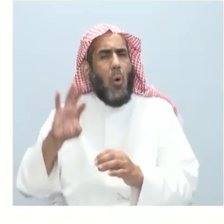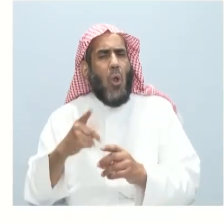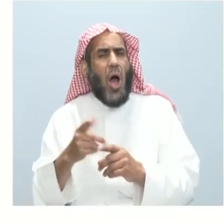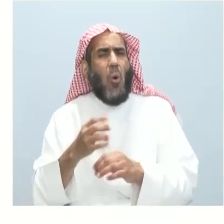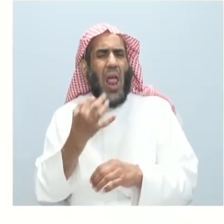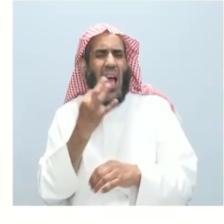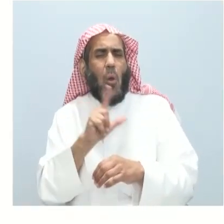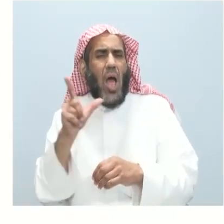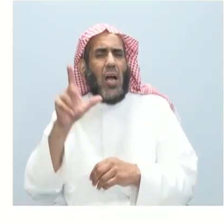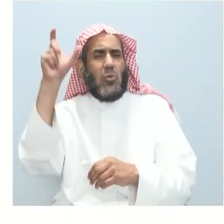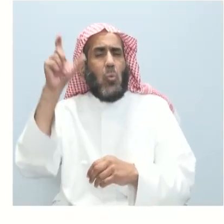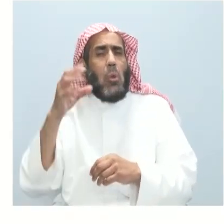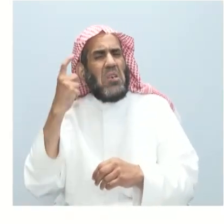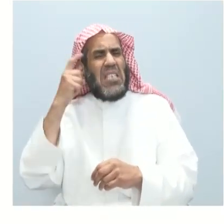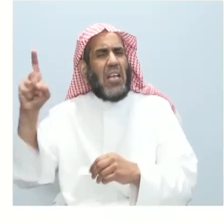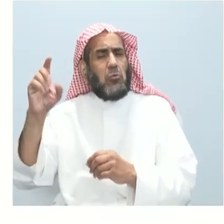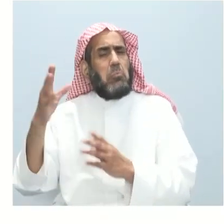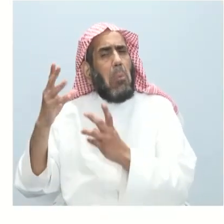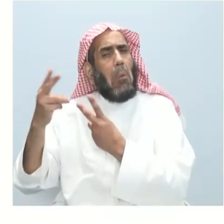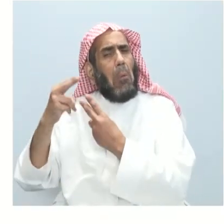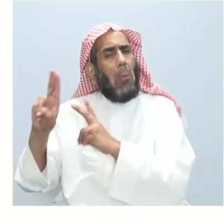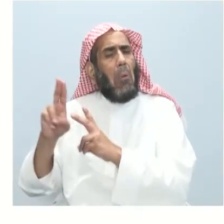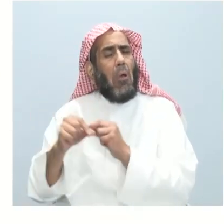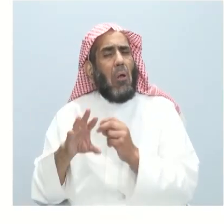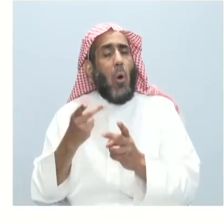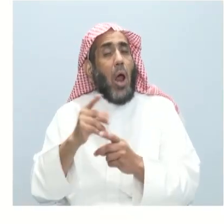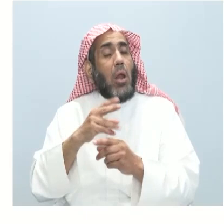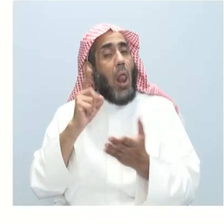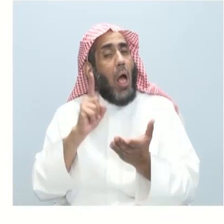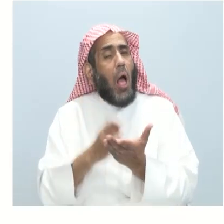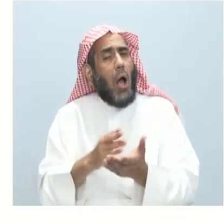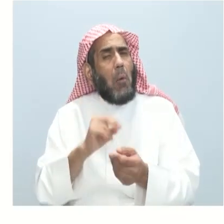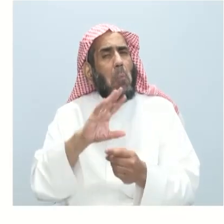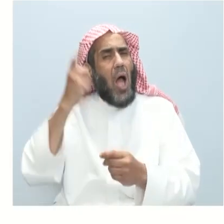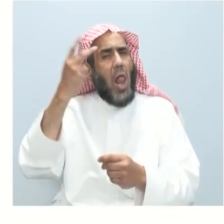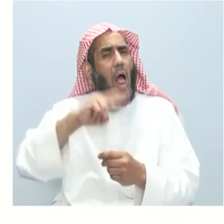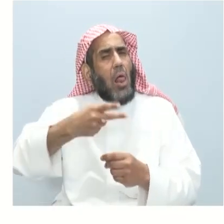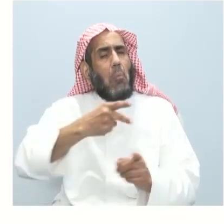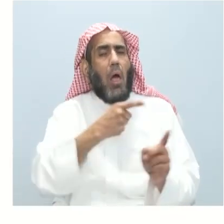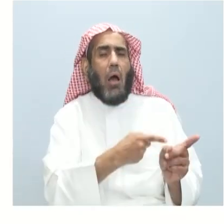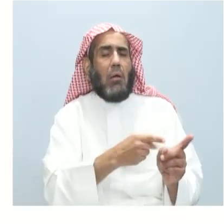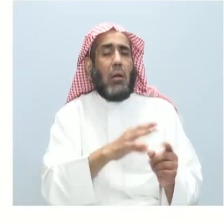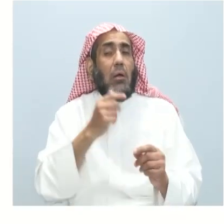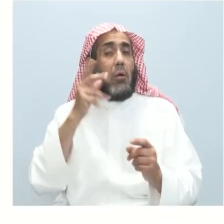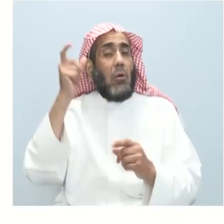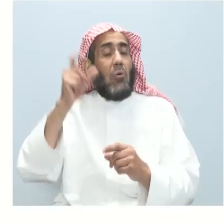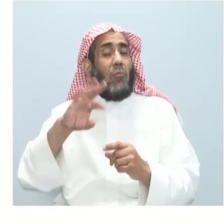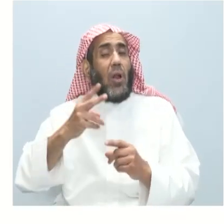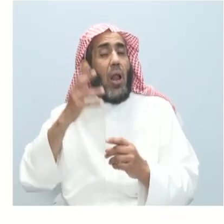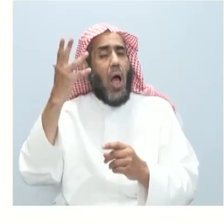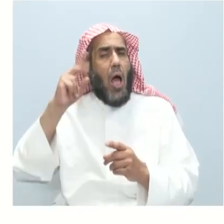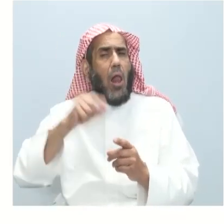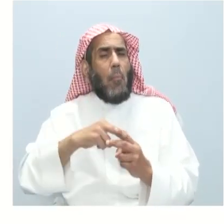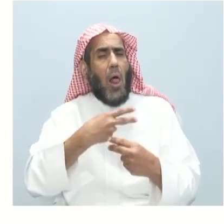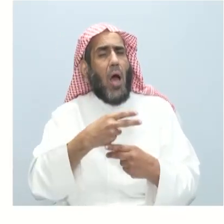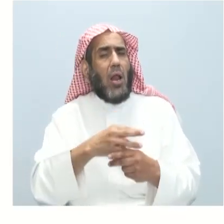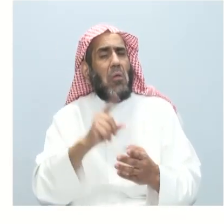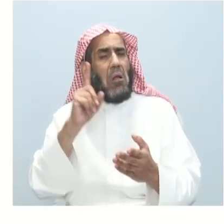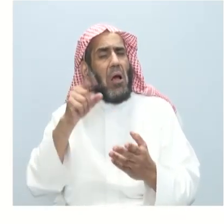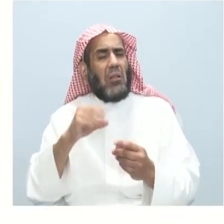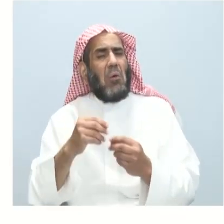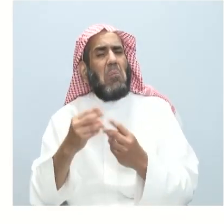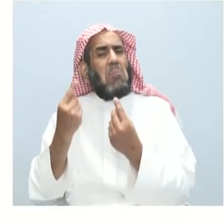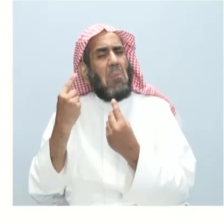لقول احد من العلماء ونحن نعلم ان الحق مع العالم الاخر فالعالم الاخر الذي اخطا